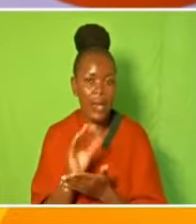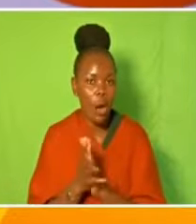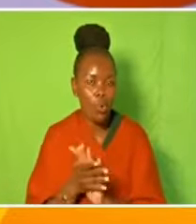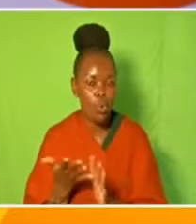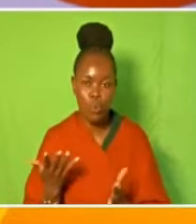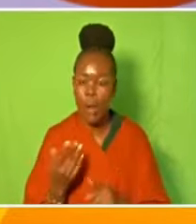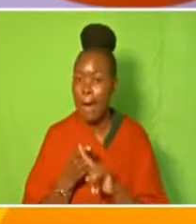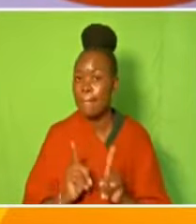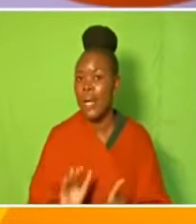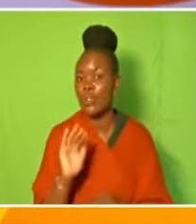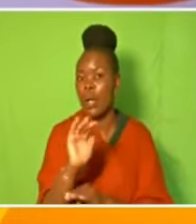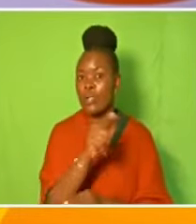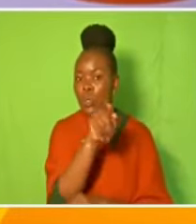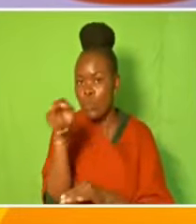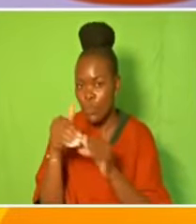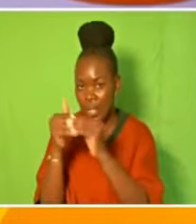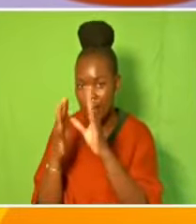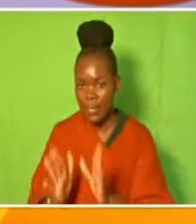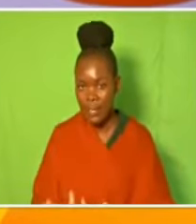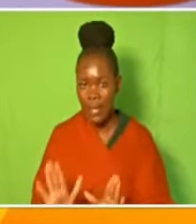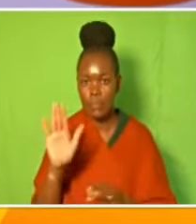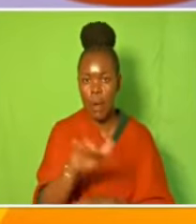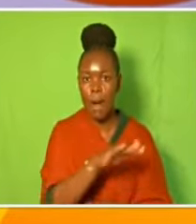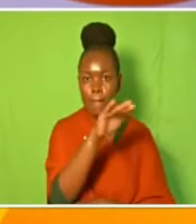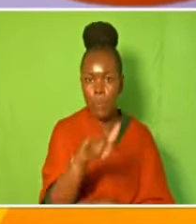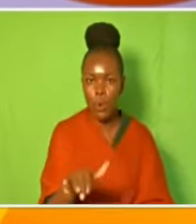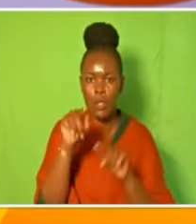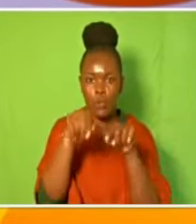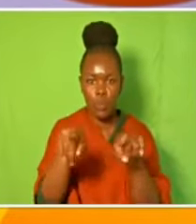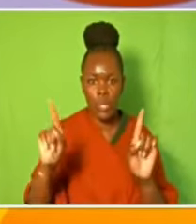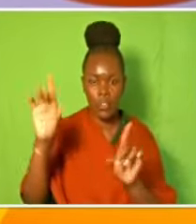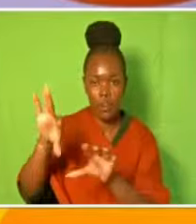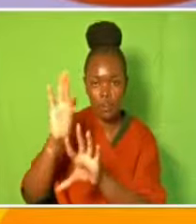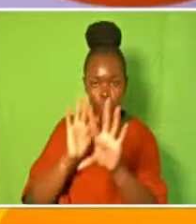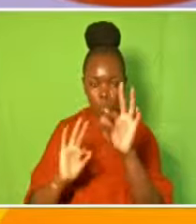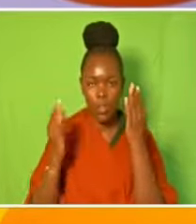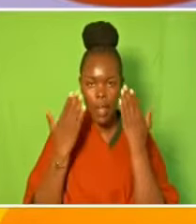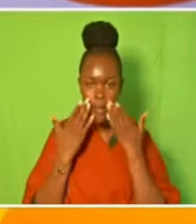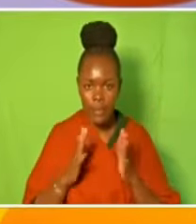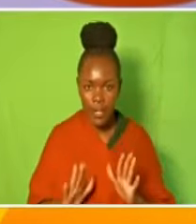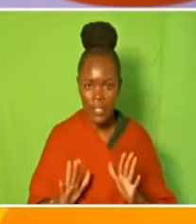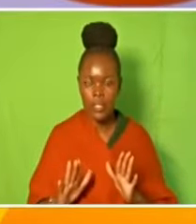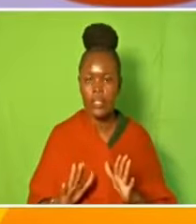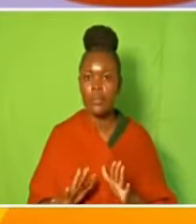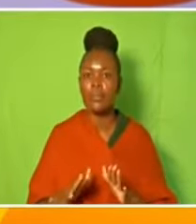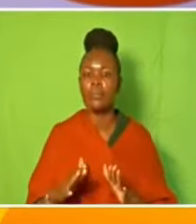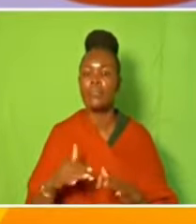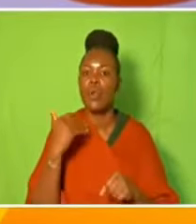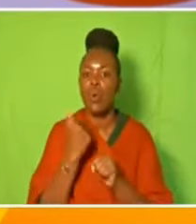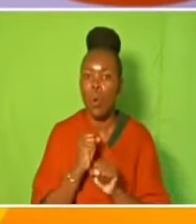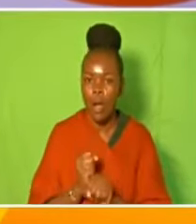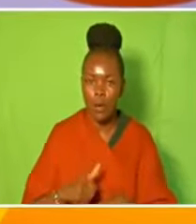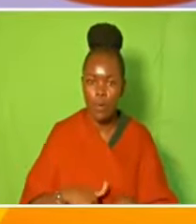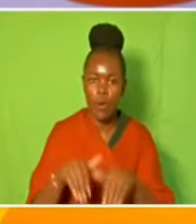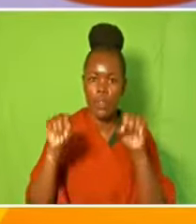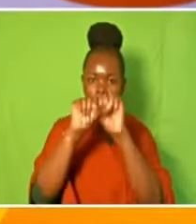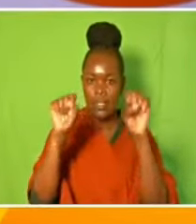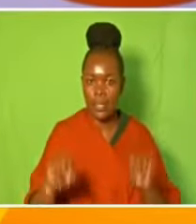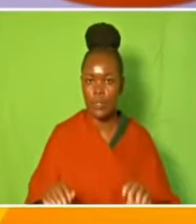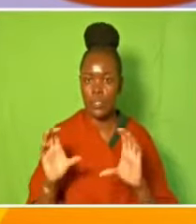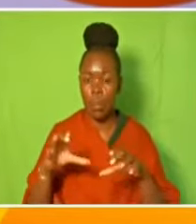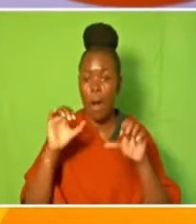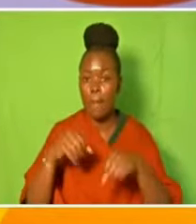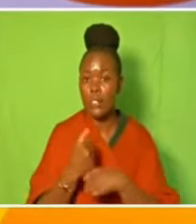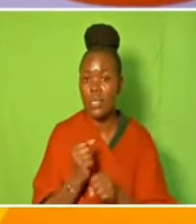ningeomba wale viongozi wabunge mmechaguliwa mfanye na structure za chama ili chama